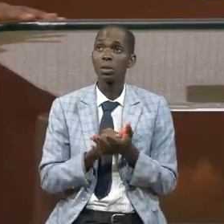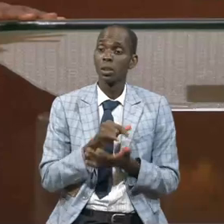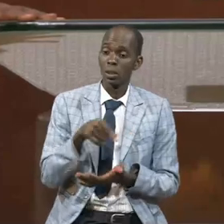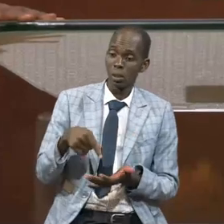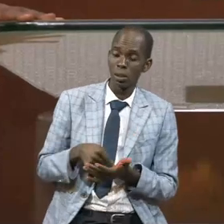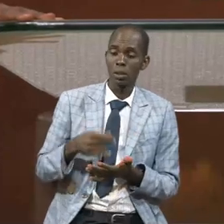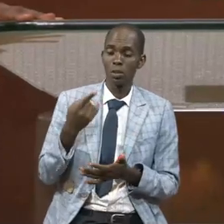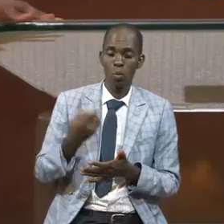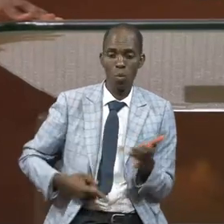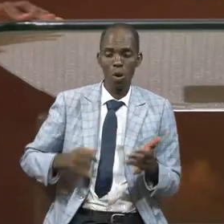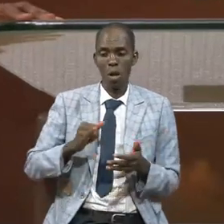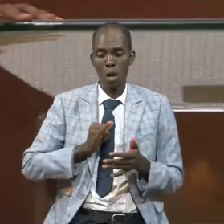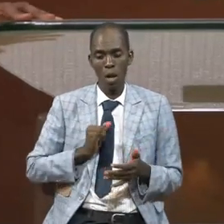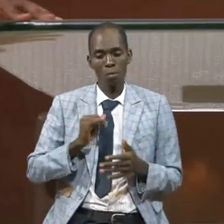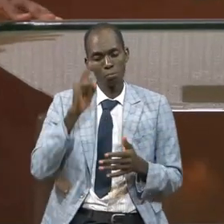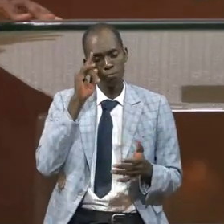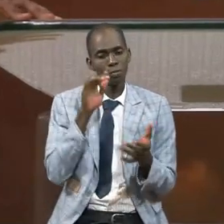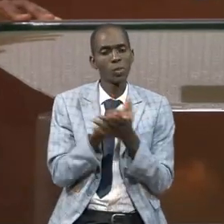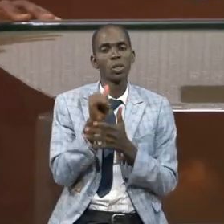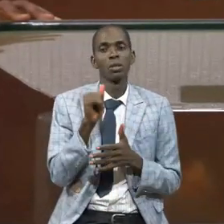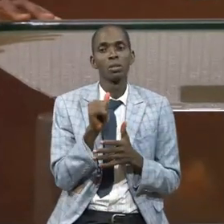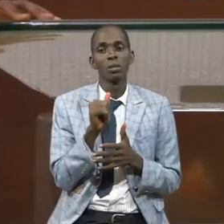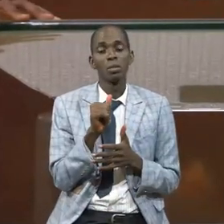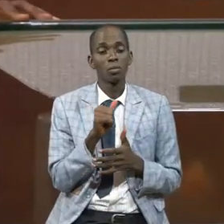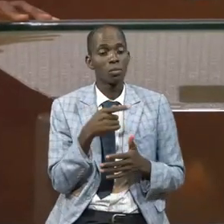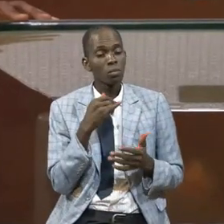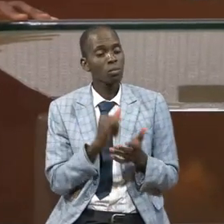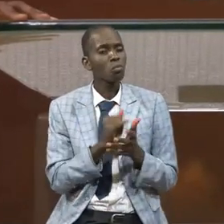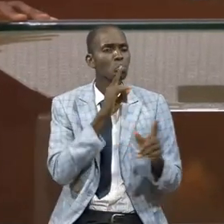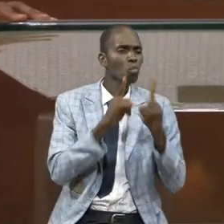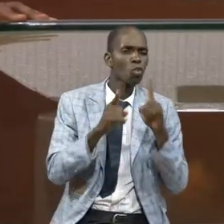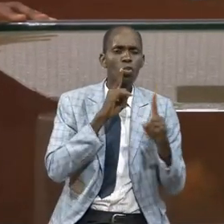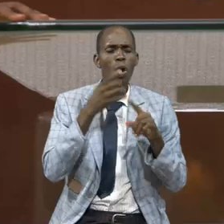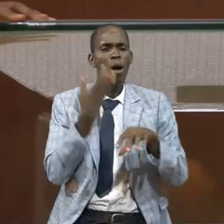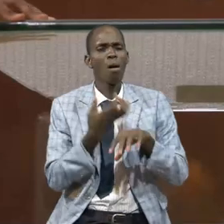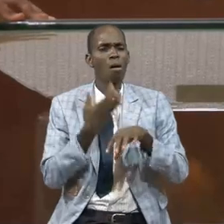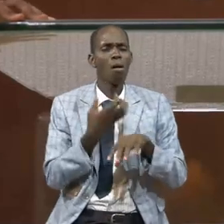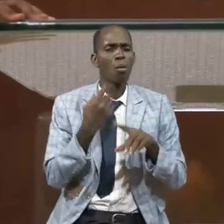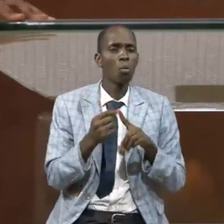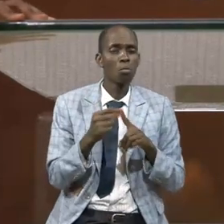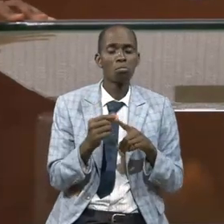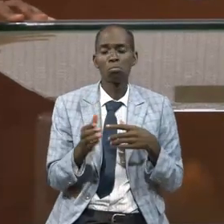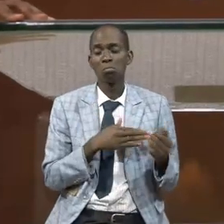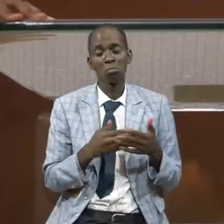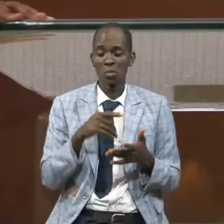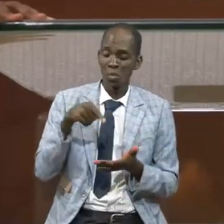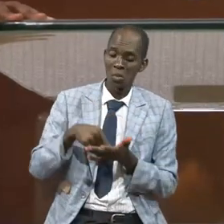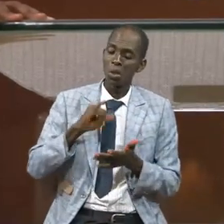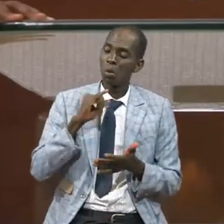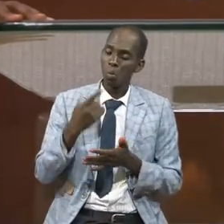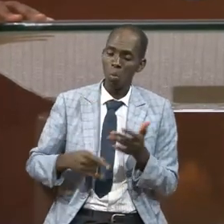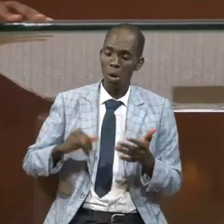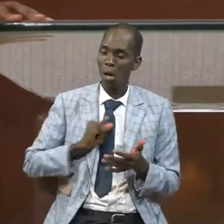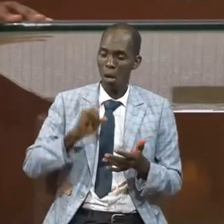où je me tiens. Ils ont parlé du « voici là où je me tiens ». Et ils